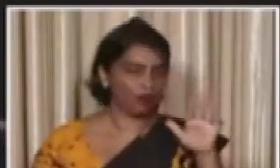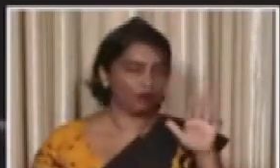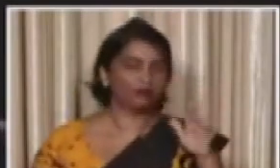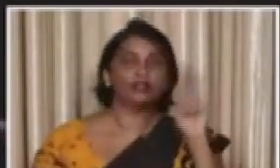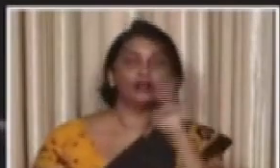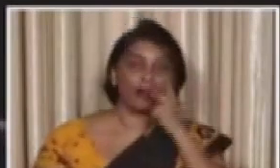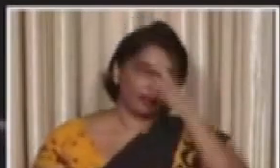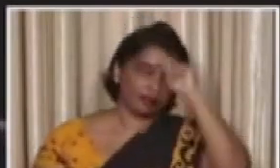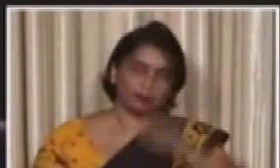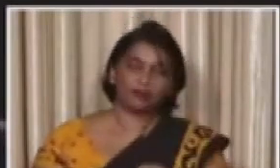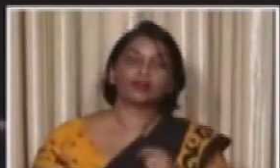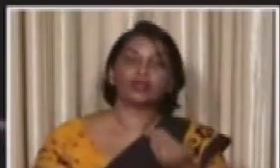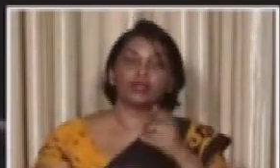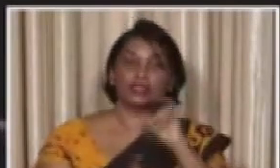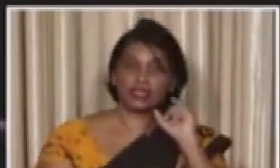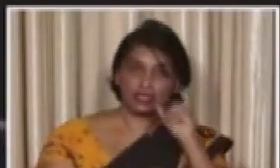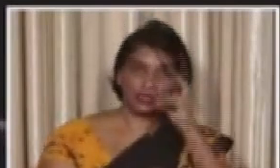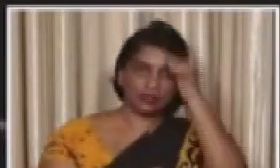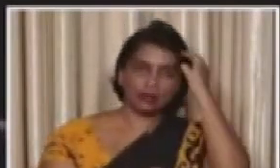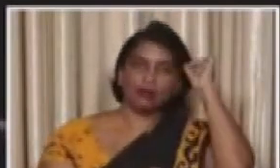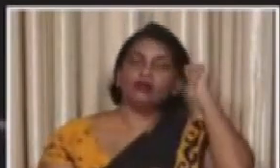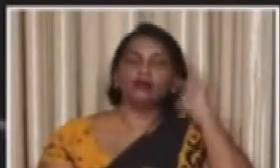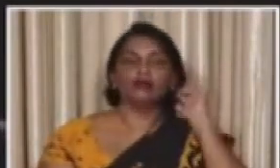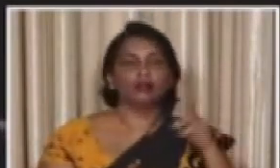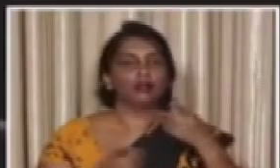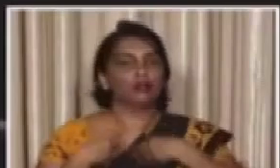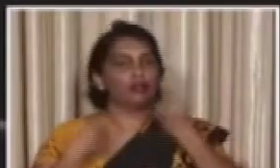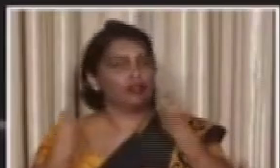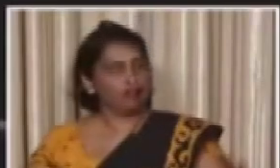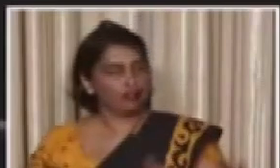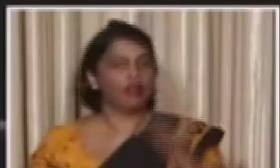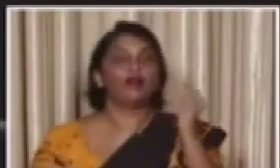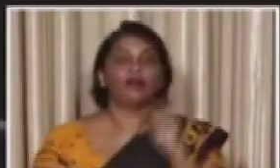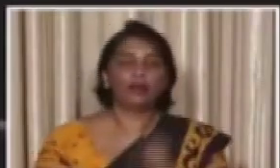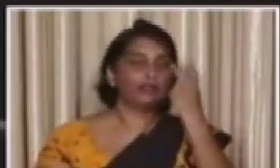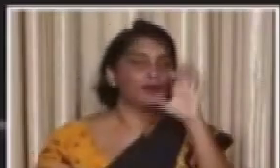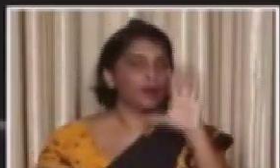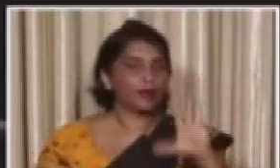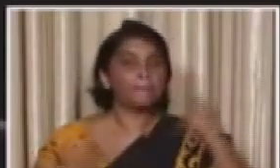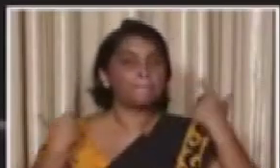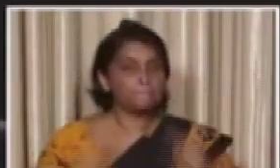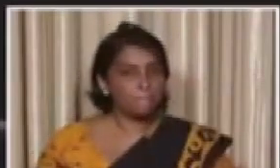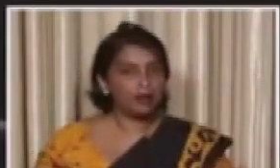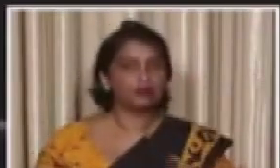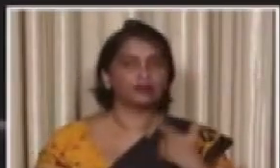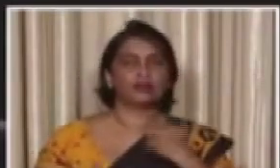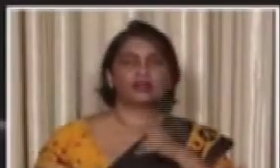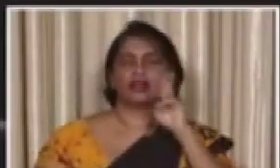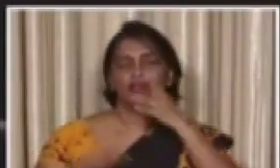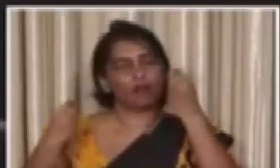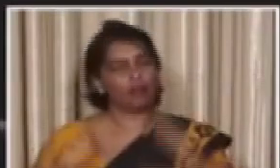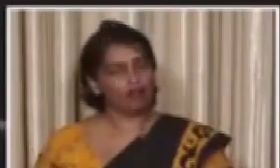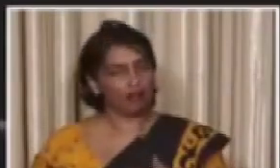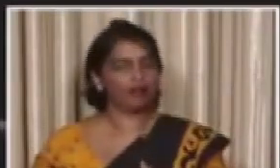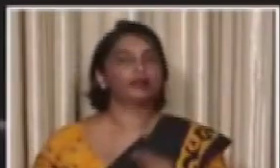රනිල් වික්‍රමසිංහ මැතිතුමා චන්ද්‍රිකා බණ්ඩාරනායක මැතිනියට පරාජය වුණා. 2005 මහින්ද රාජපක්ෂ මැතිතුමාට පරාජය